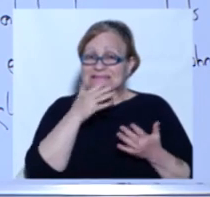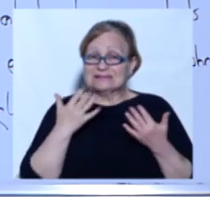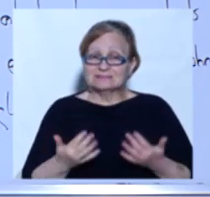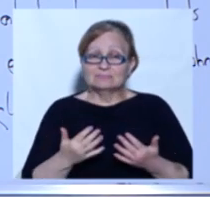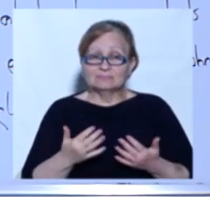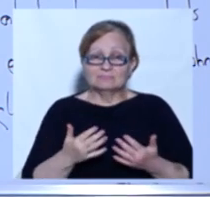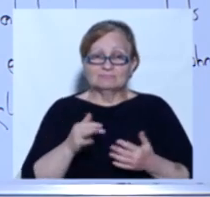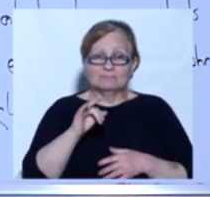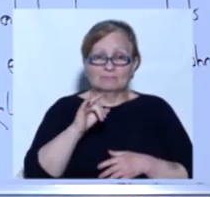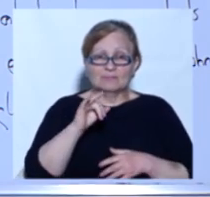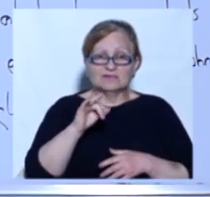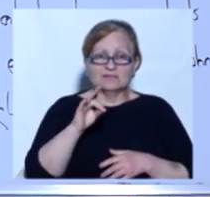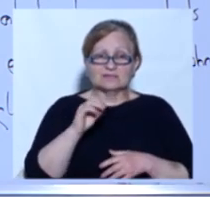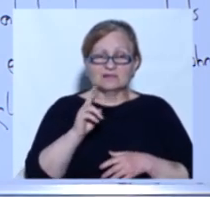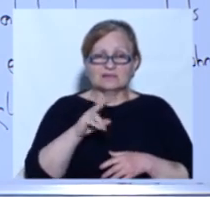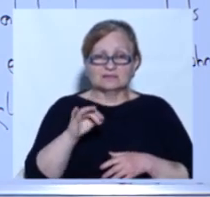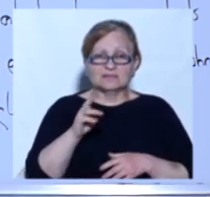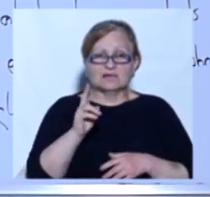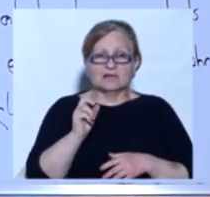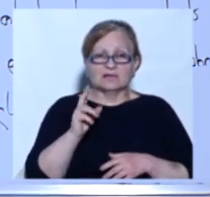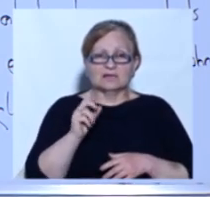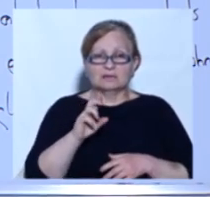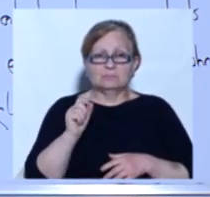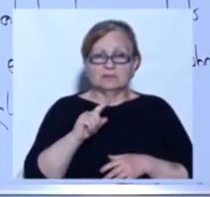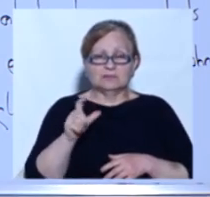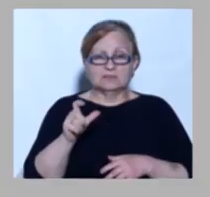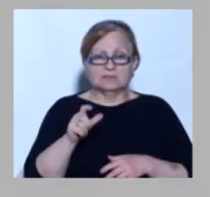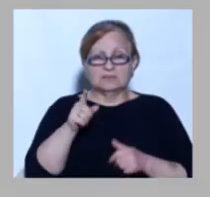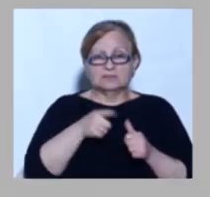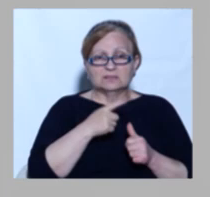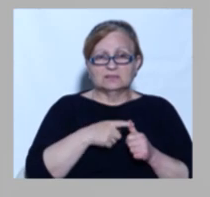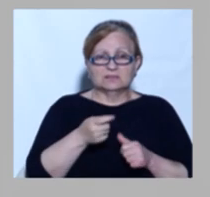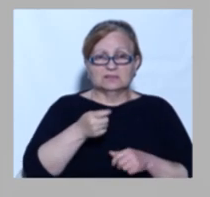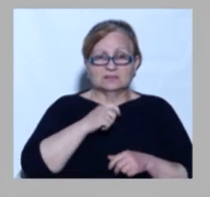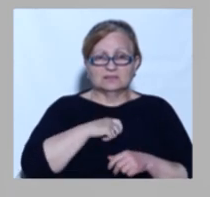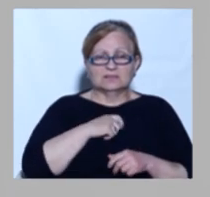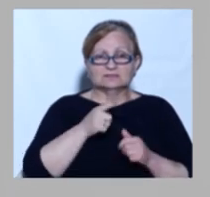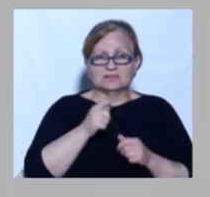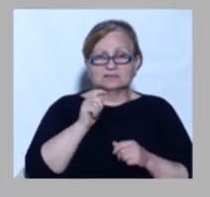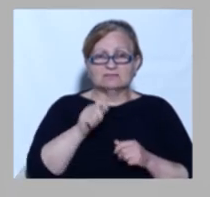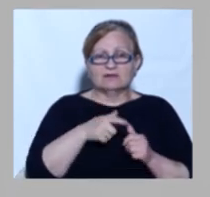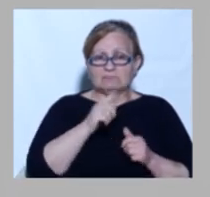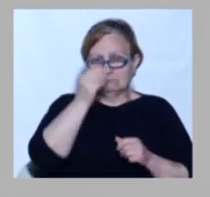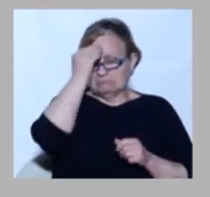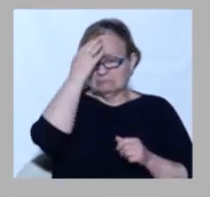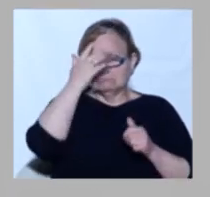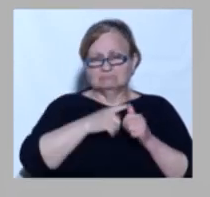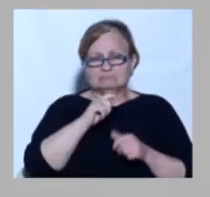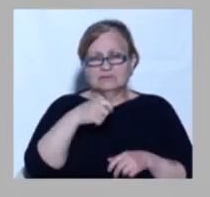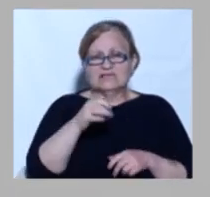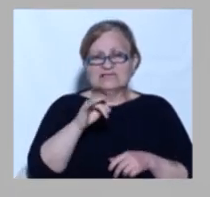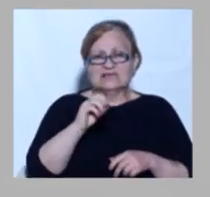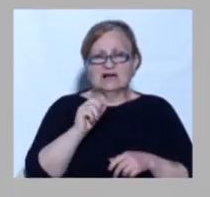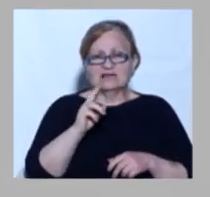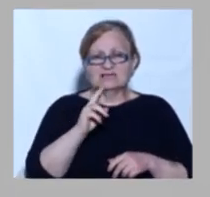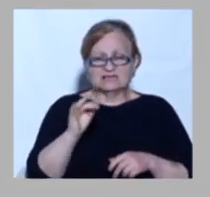პოეტი ირაკლი კაკაბაძე, რომელმაც დაირქვა იაკი კაბე. მის შემოქმედებაში